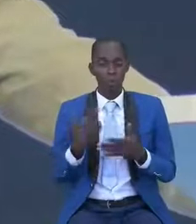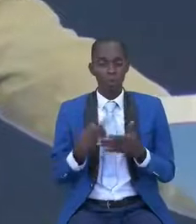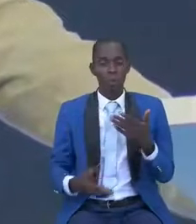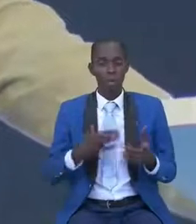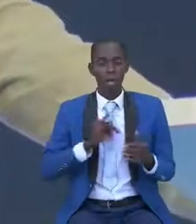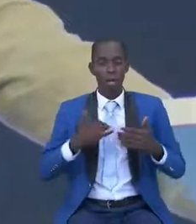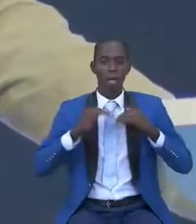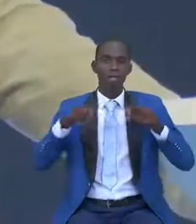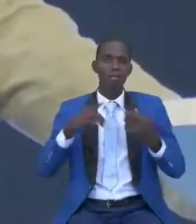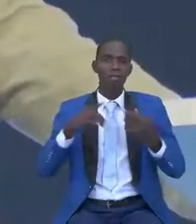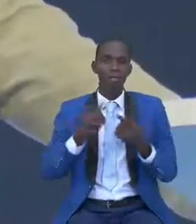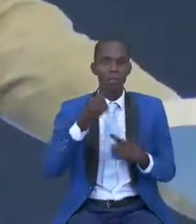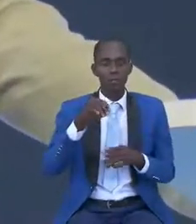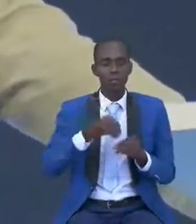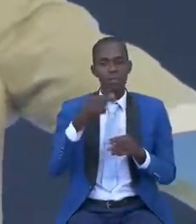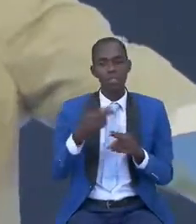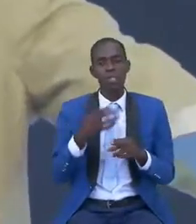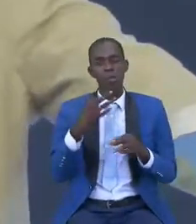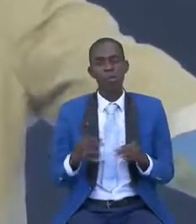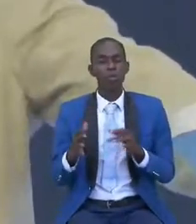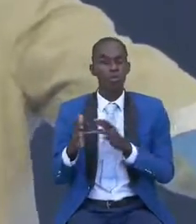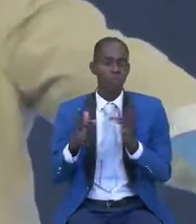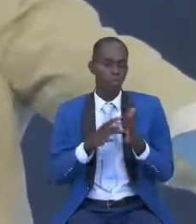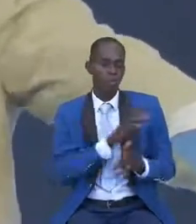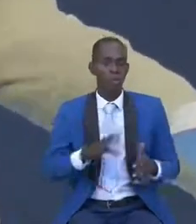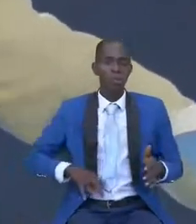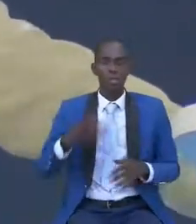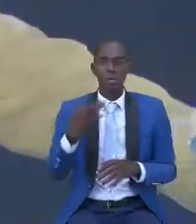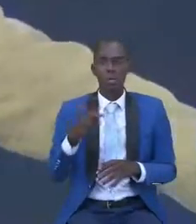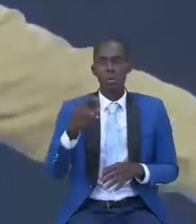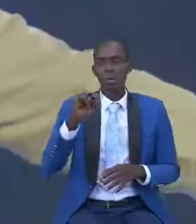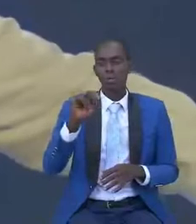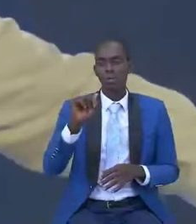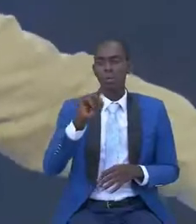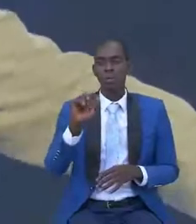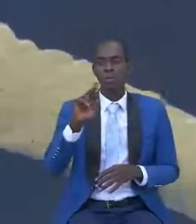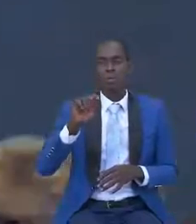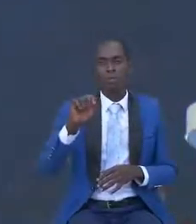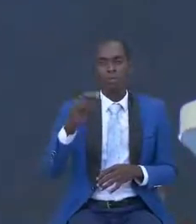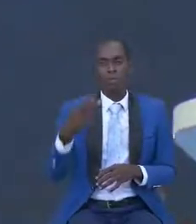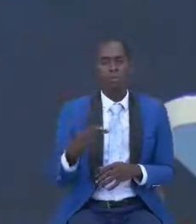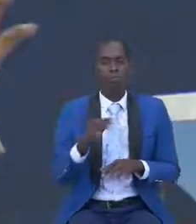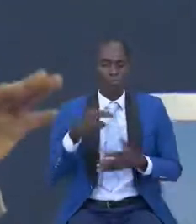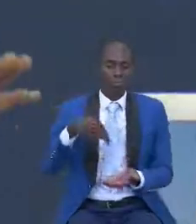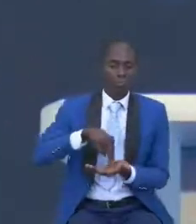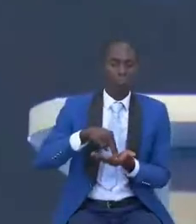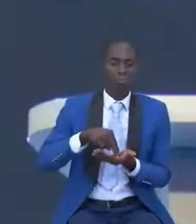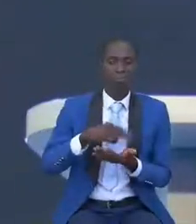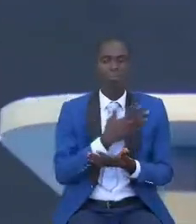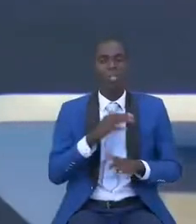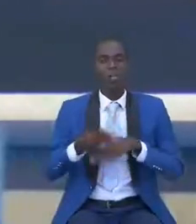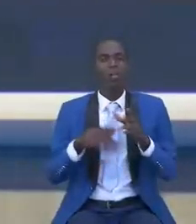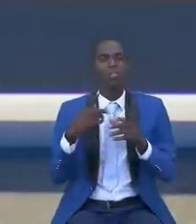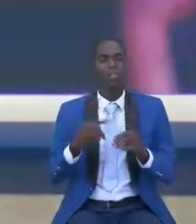j'ai, je te le donne. Au nom de Jésus de Nazareth, lève-toi